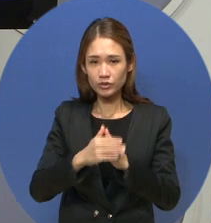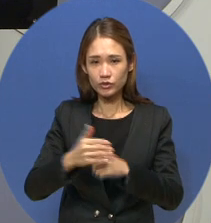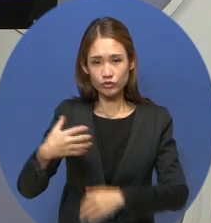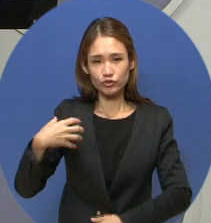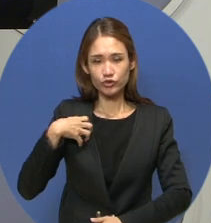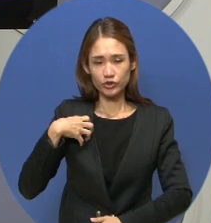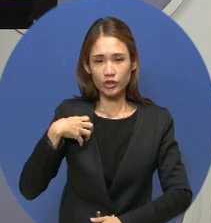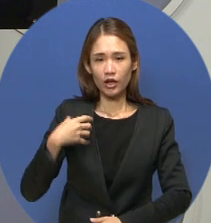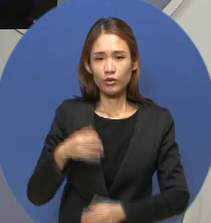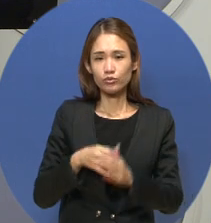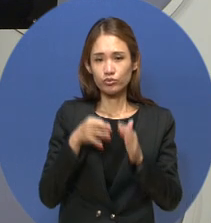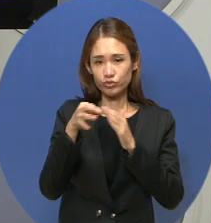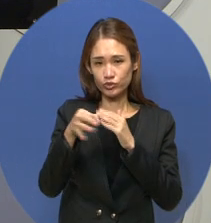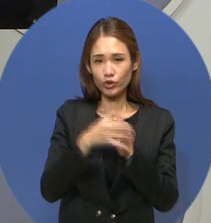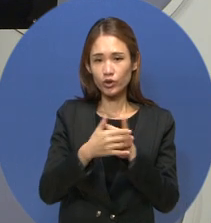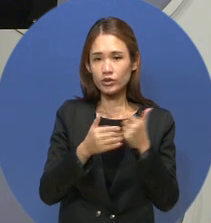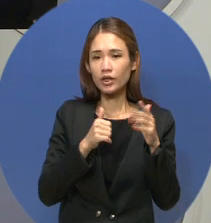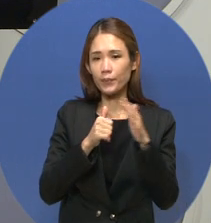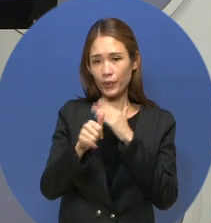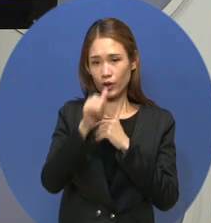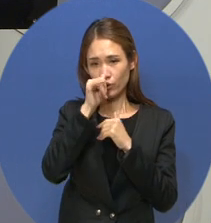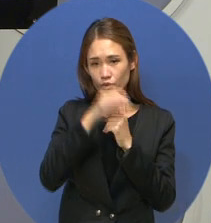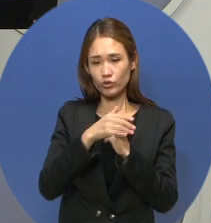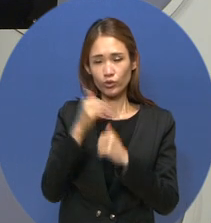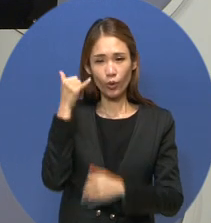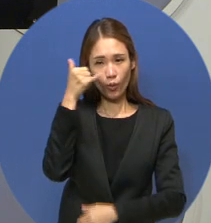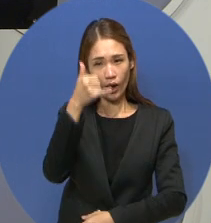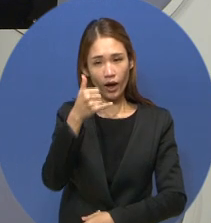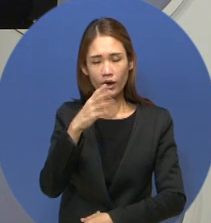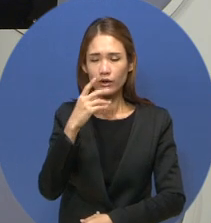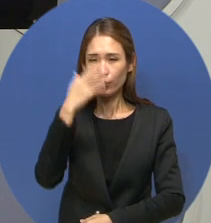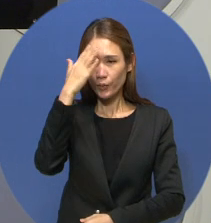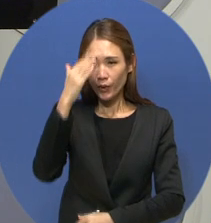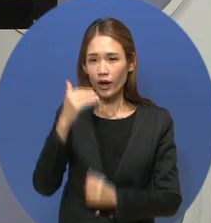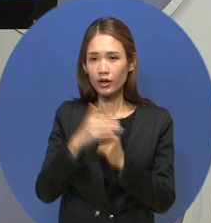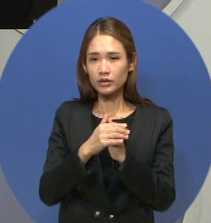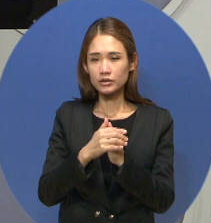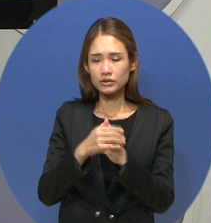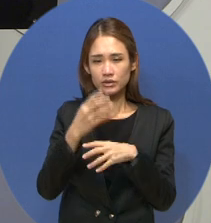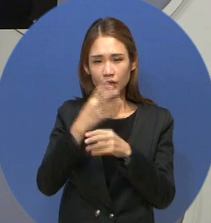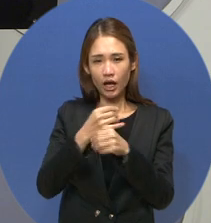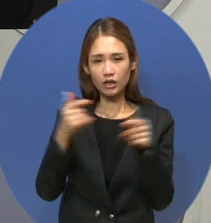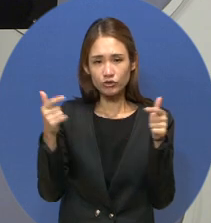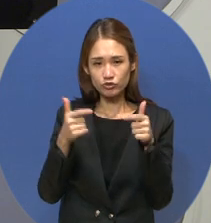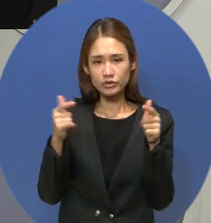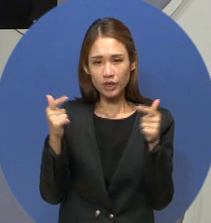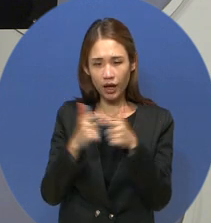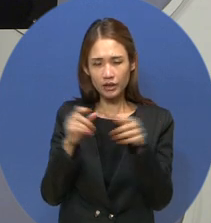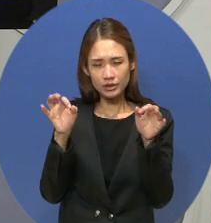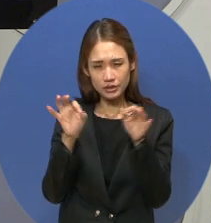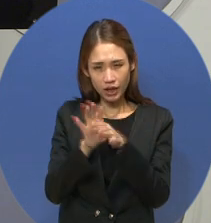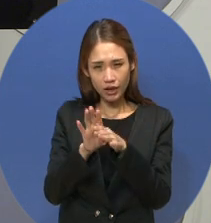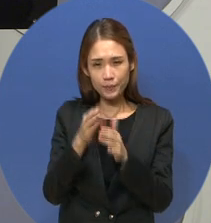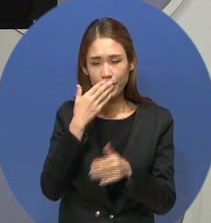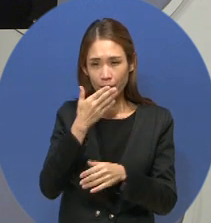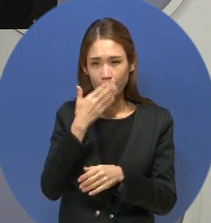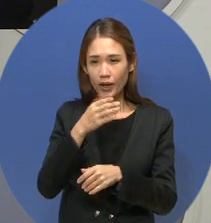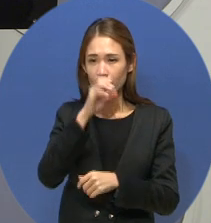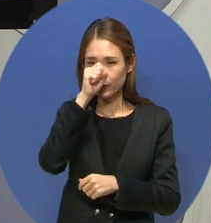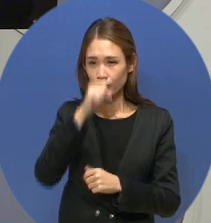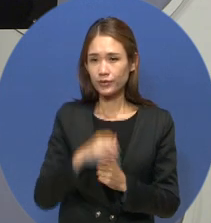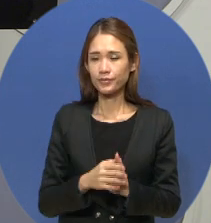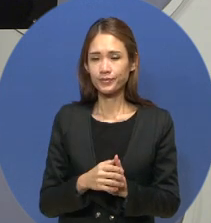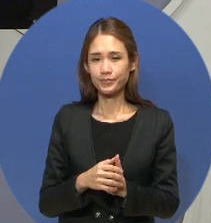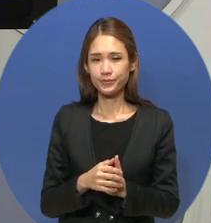6자리 대표 건데요 통화료는 무료이며 자릿수가 짧아서 손쉽게 이용할 수 있는 장점이 있습니다